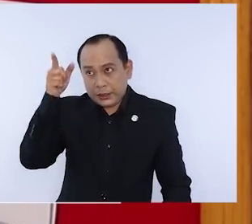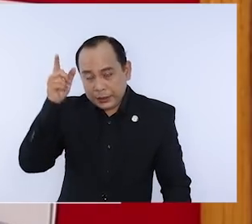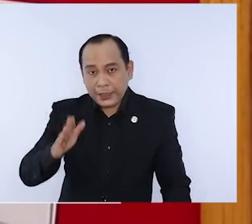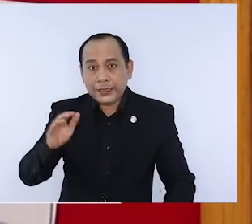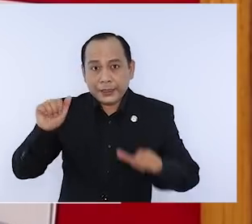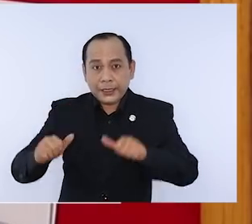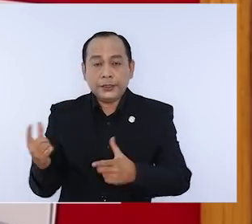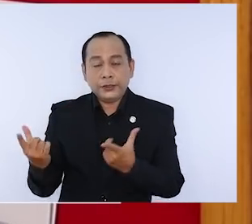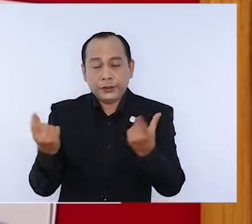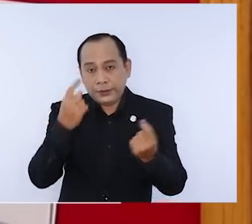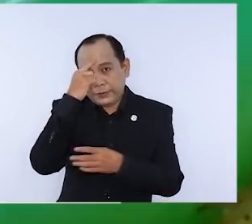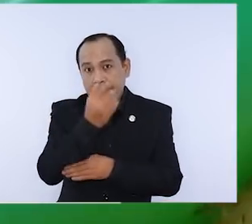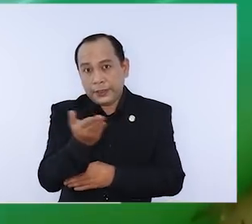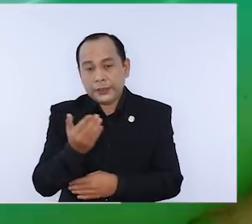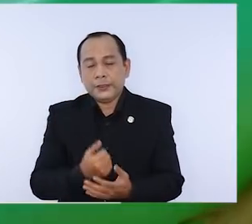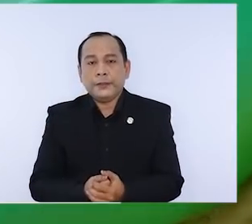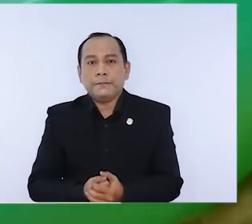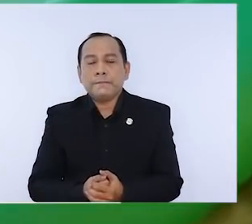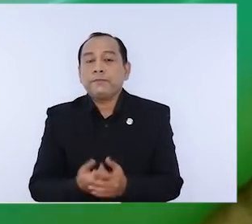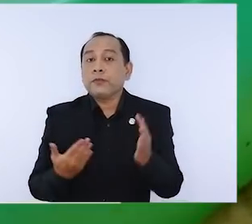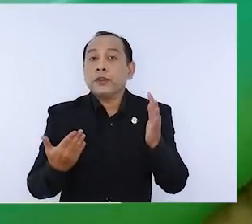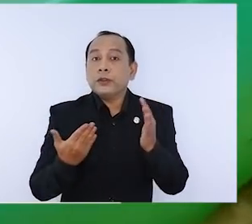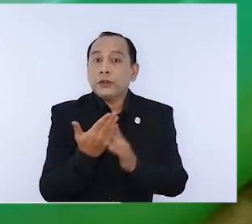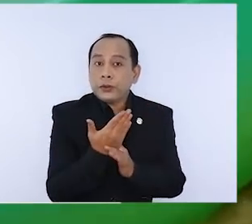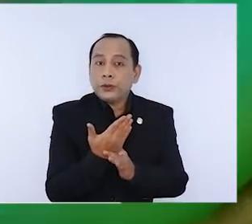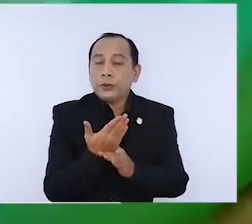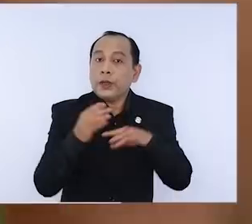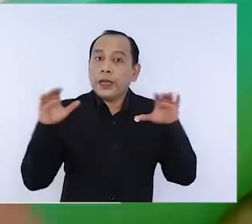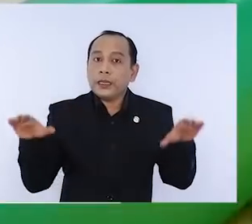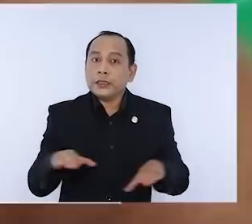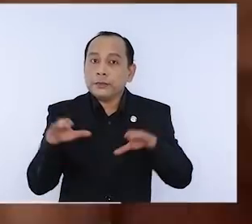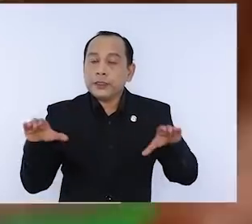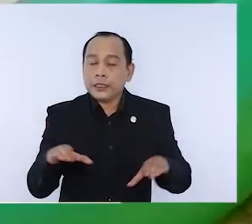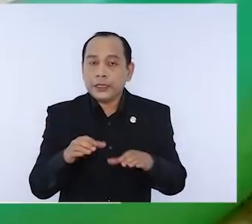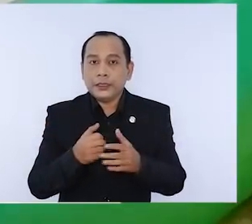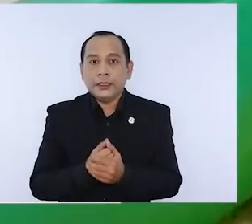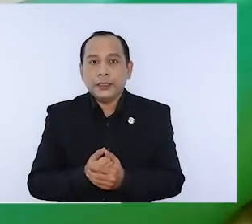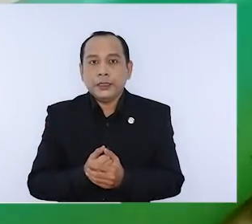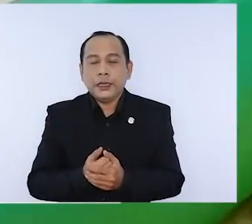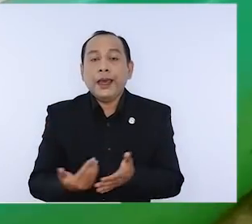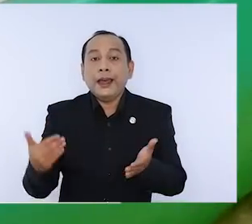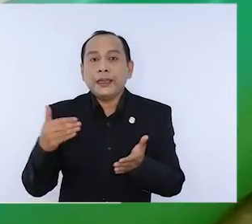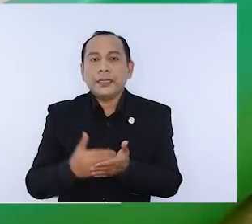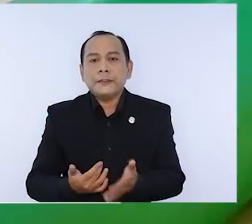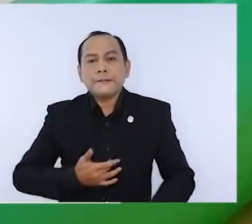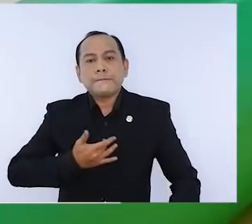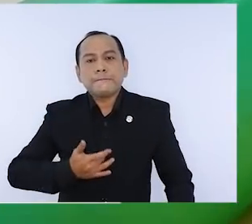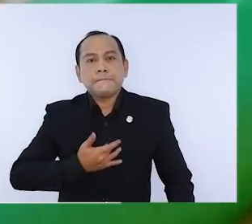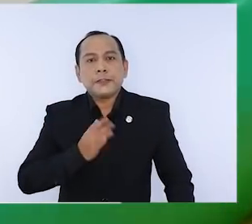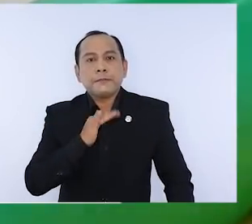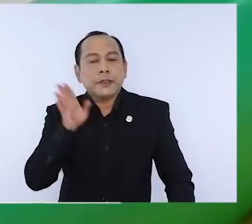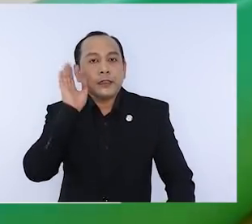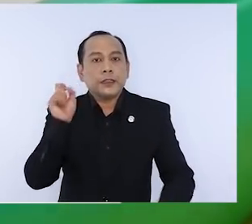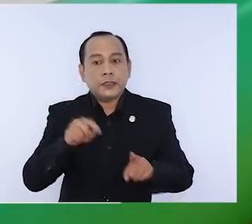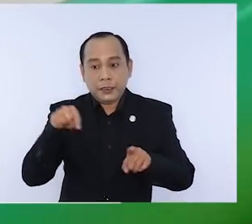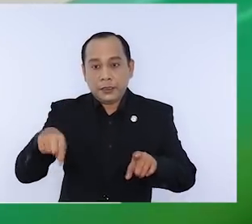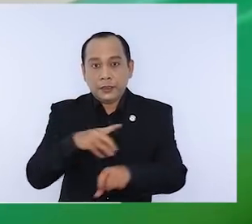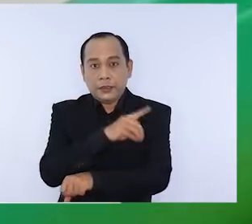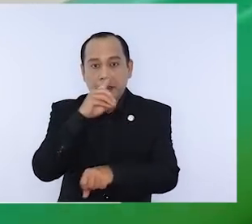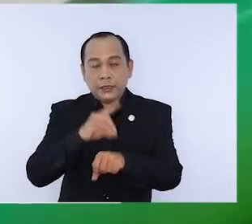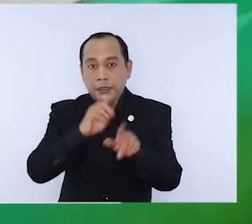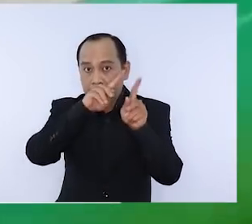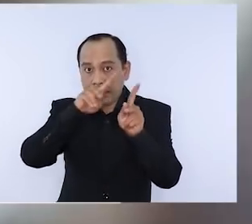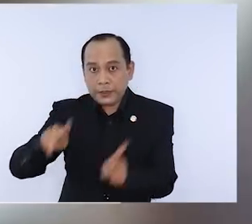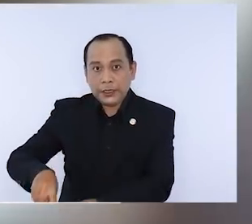ng ating Panginoon Diyos. Sa pamamagitan ng aktibidad na ito, ay muling naramdaman ng mga kapatid dito sa distrito